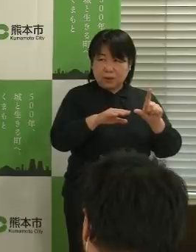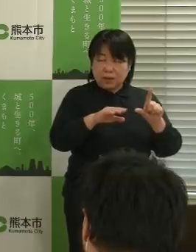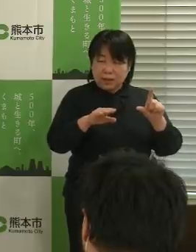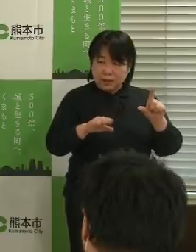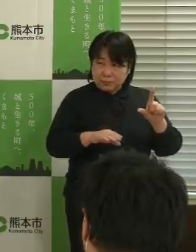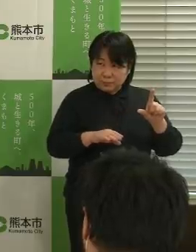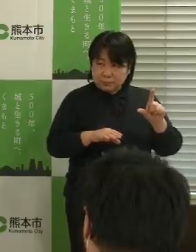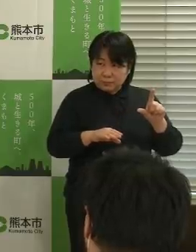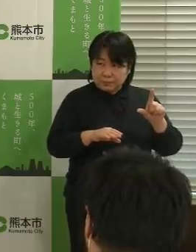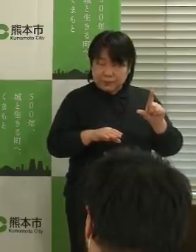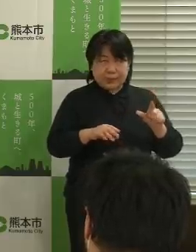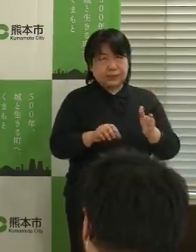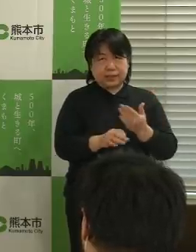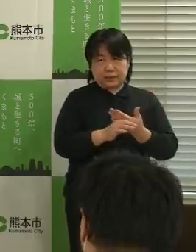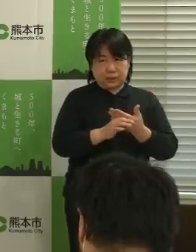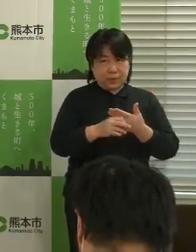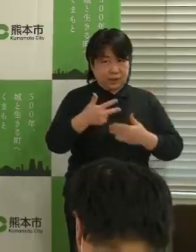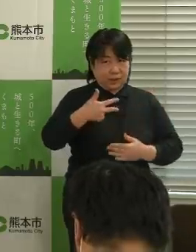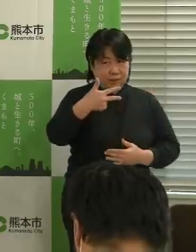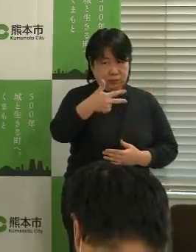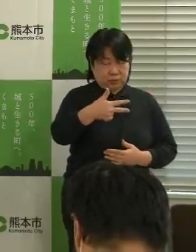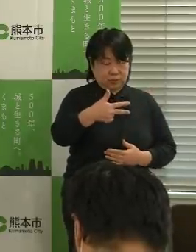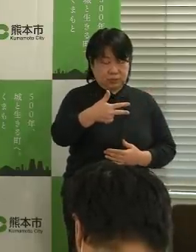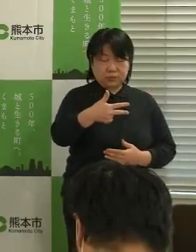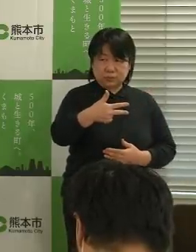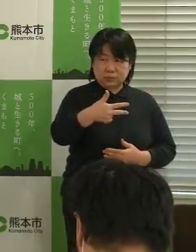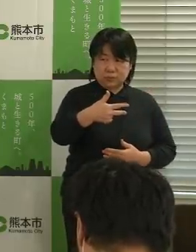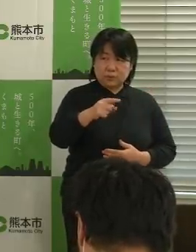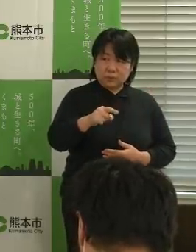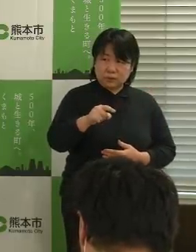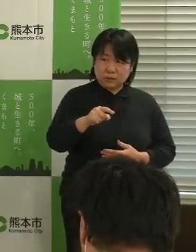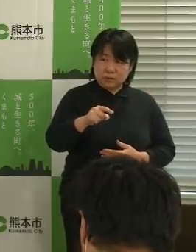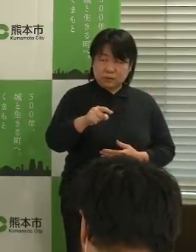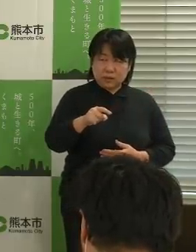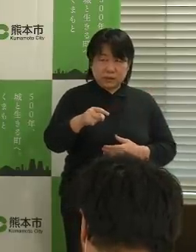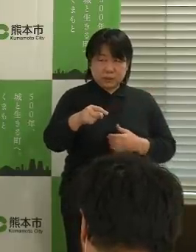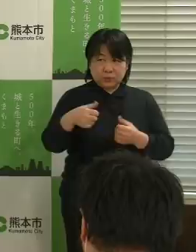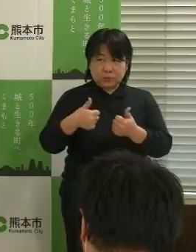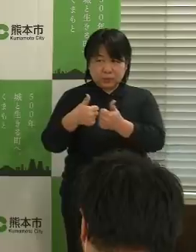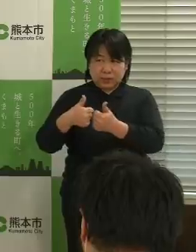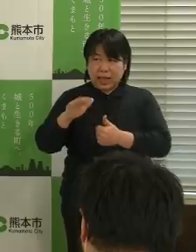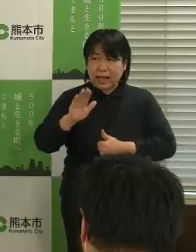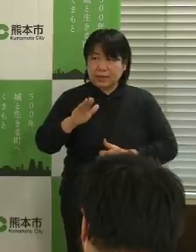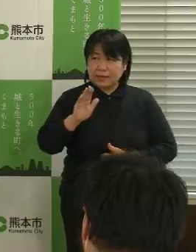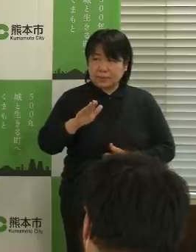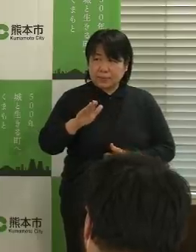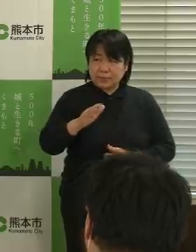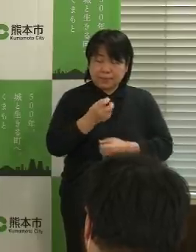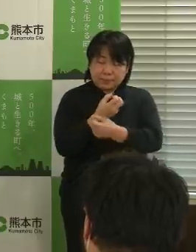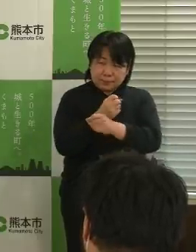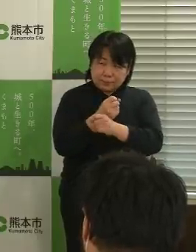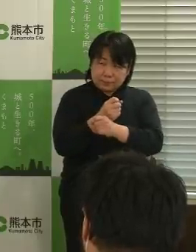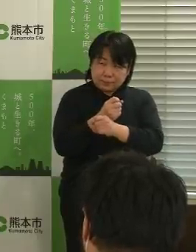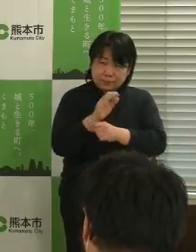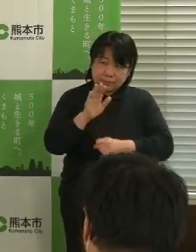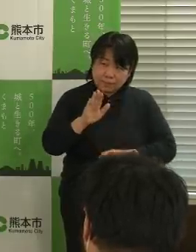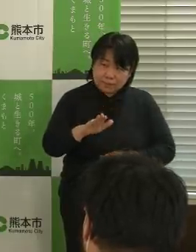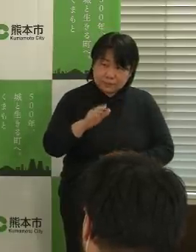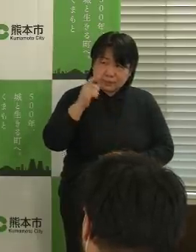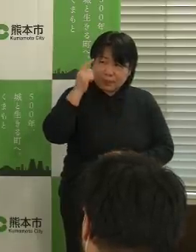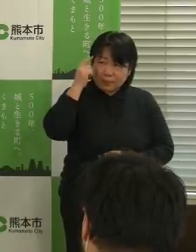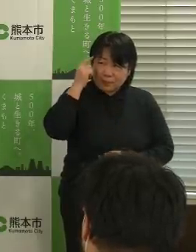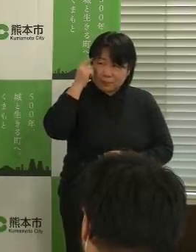えば来週以降ですね、そういう評価がされればですね、またそういった検討もですねあり得ると思います